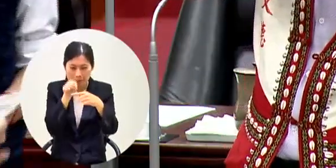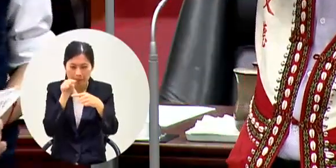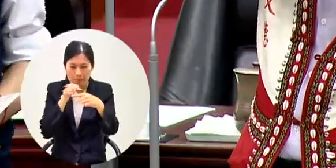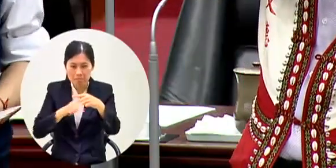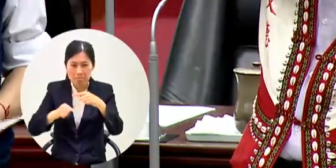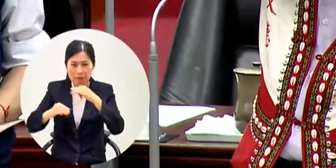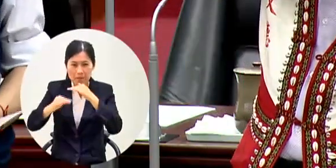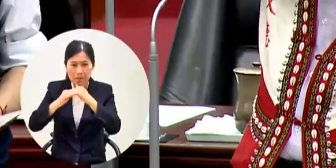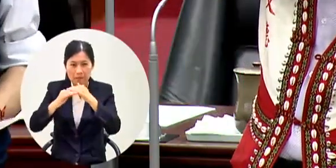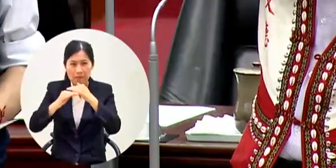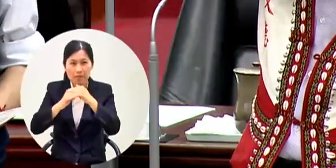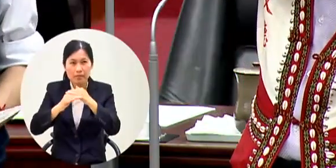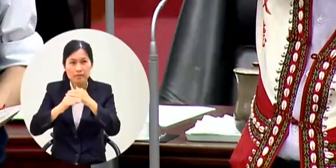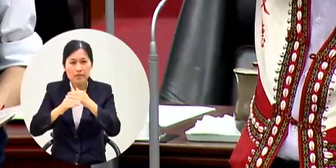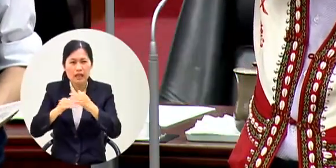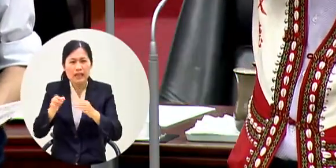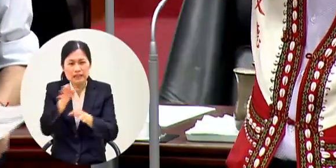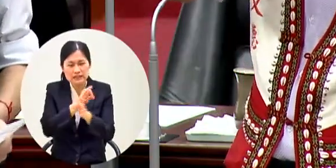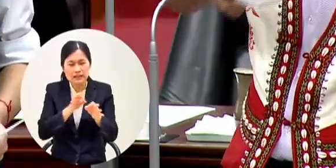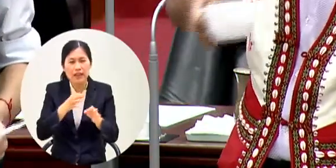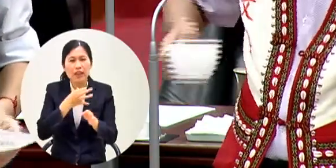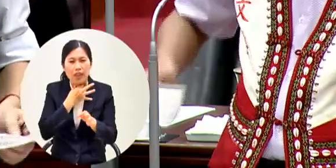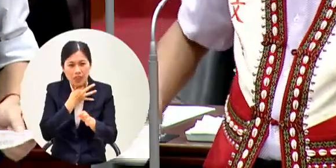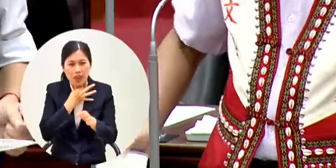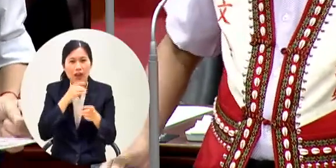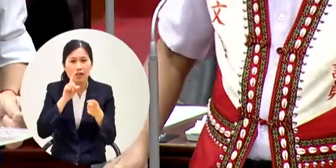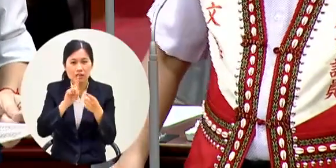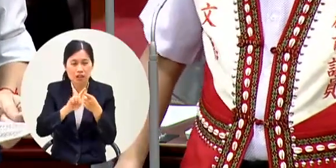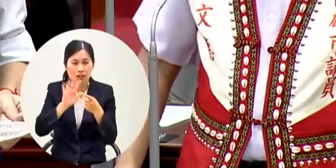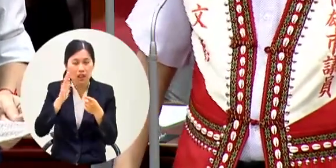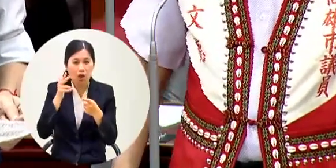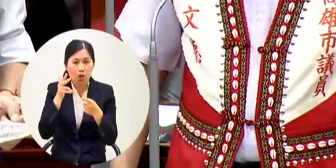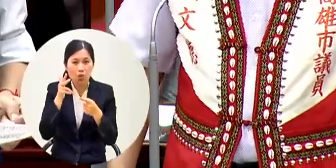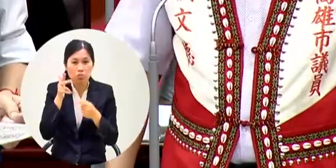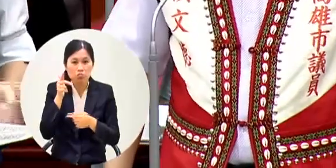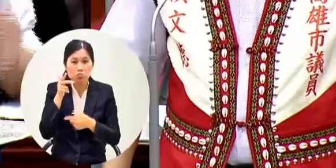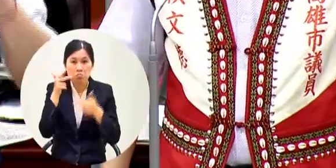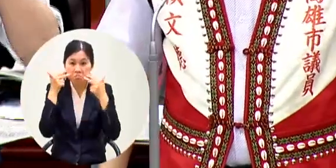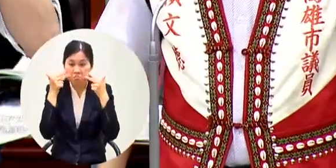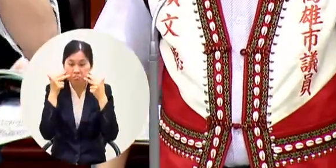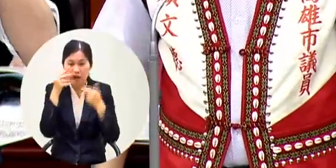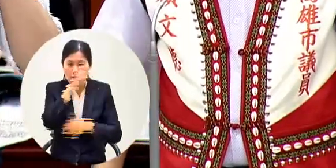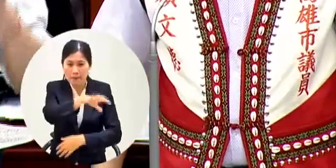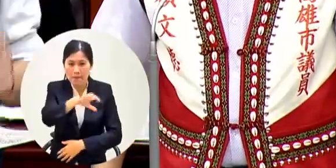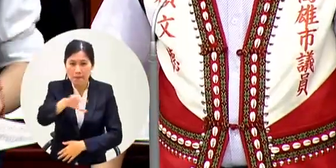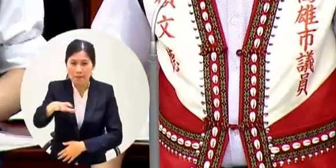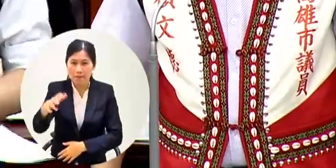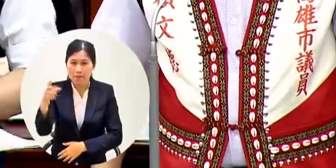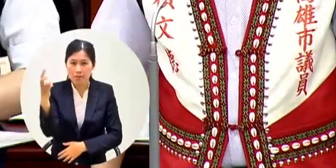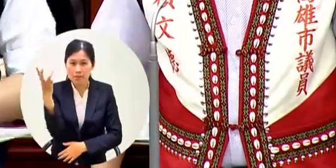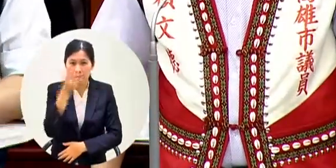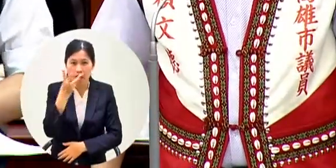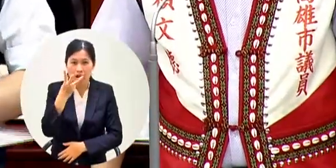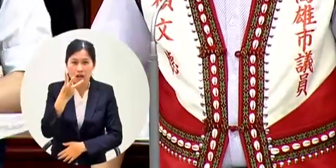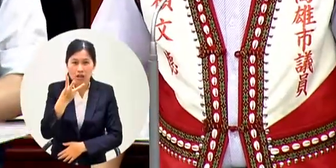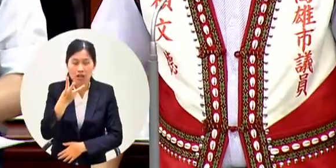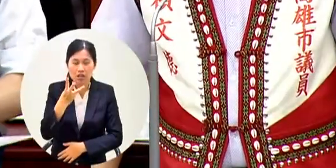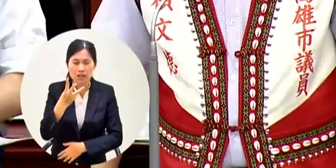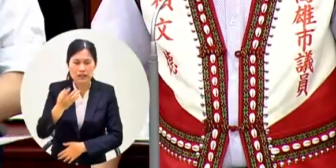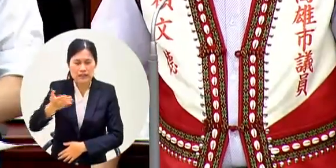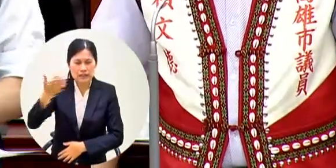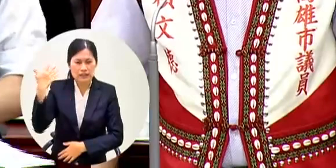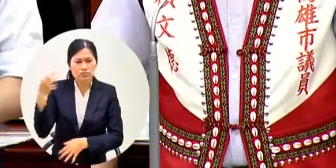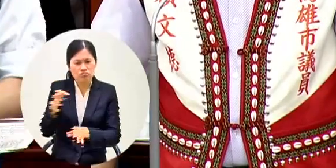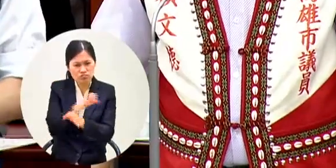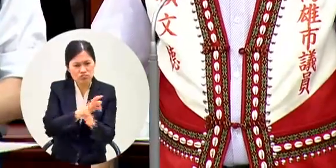员来报告，我们一定尽可能把它照平均值，好不好？虽然我们的财政非常的困难，